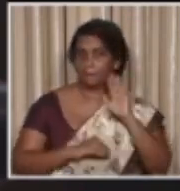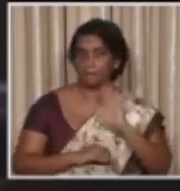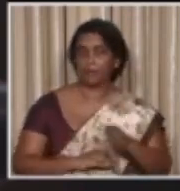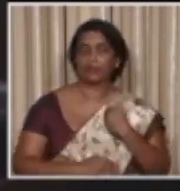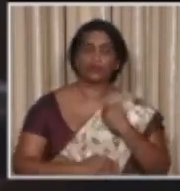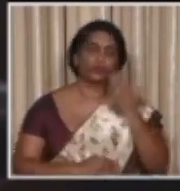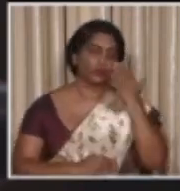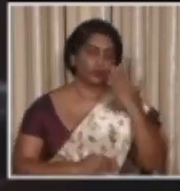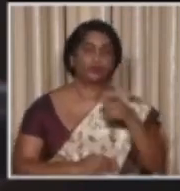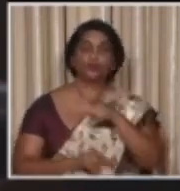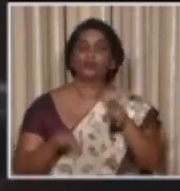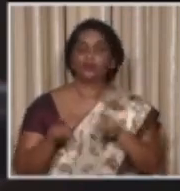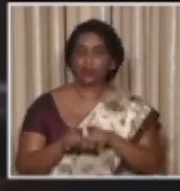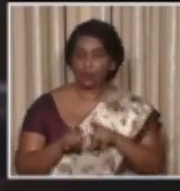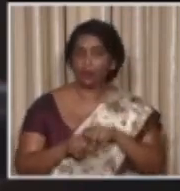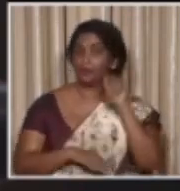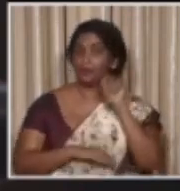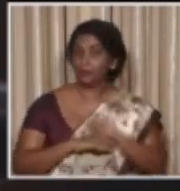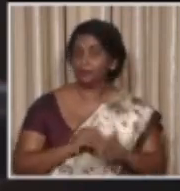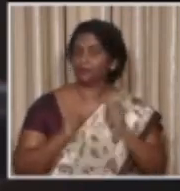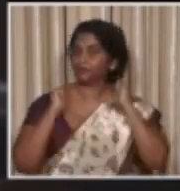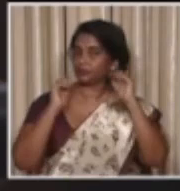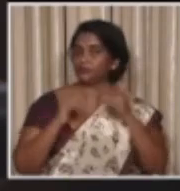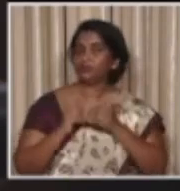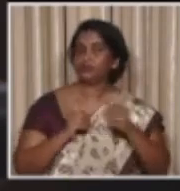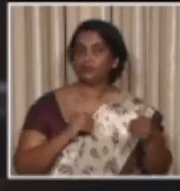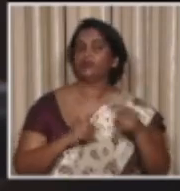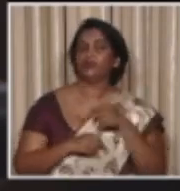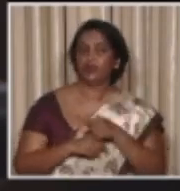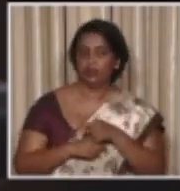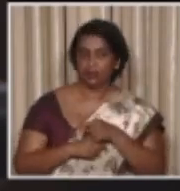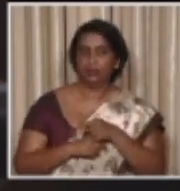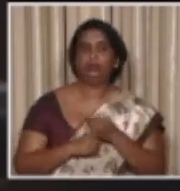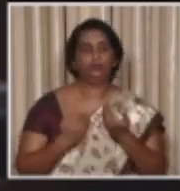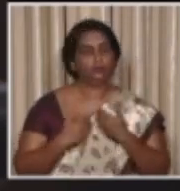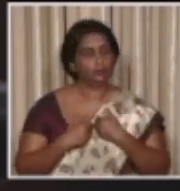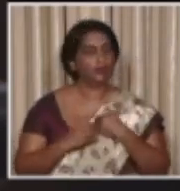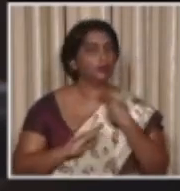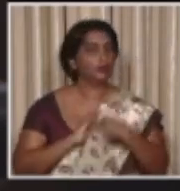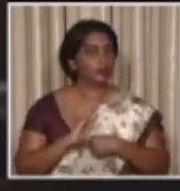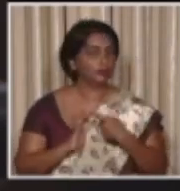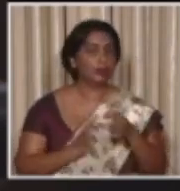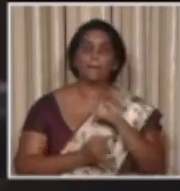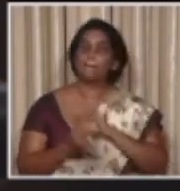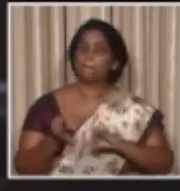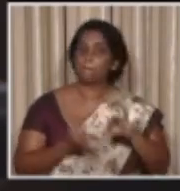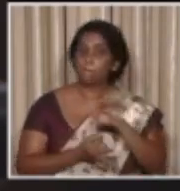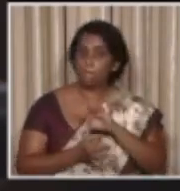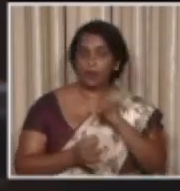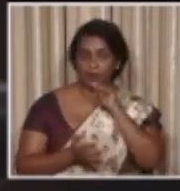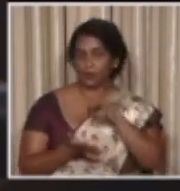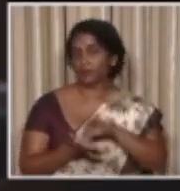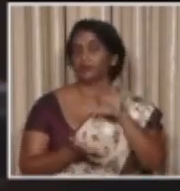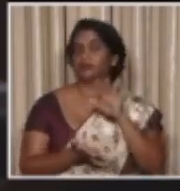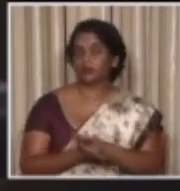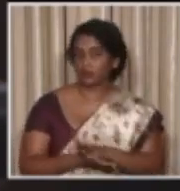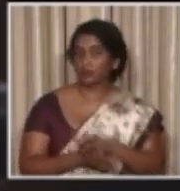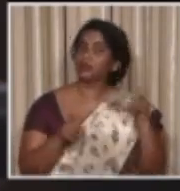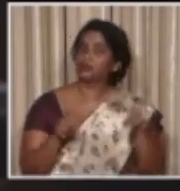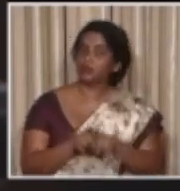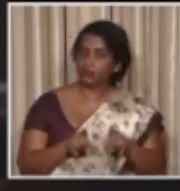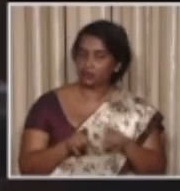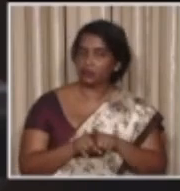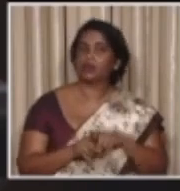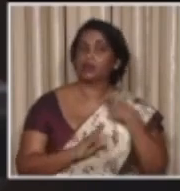அந்த திட்டம் வெற்றியளிக்க வேண்டுமாக இருந்தால் இந்த நாட்டிலே ஜனநாயகம் நிலைப்படுத்தப்பட வேண்டும், நாட்டின் அரசியல் ஸ்திரத்தன்மை